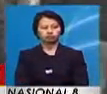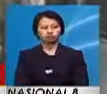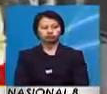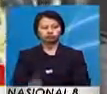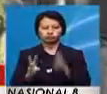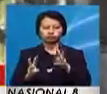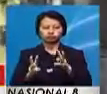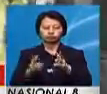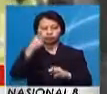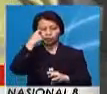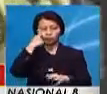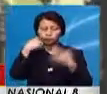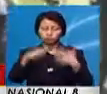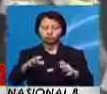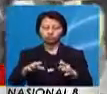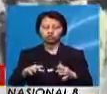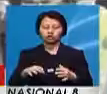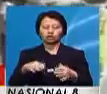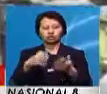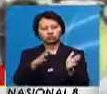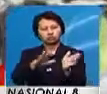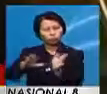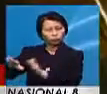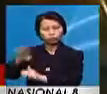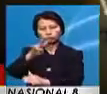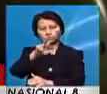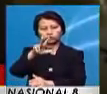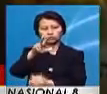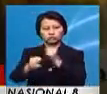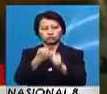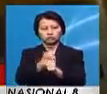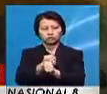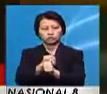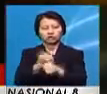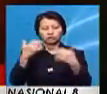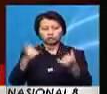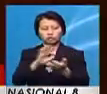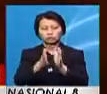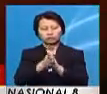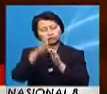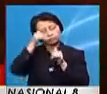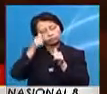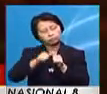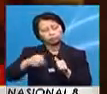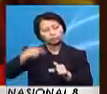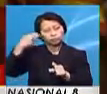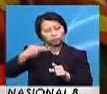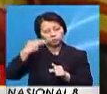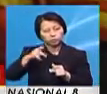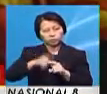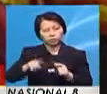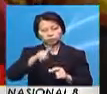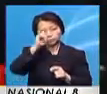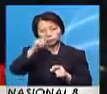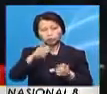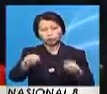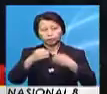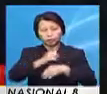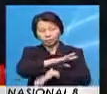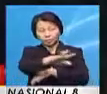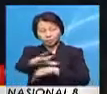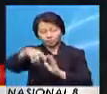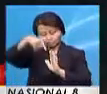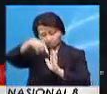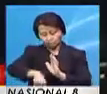Meskipun peristiwa malang itu telah berlaku 23 tahun lalu dan kini telah menjadi lipatan sejarah, namun ia pastinya memberi kesan